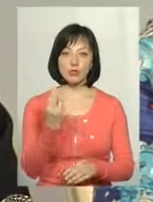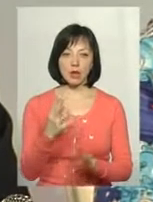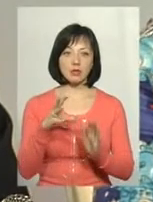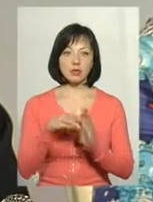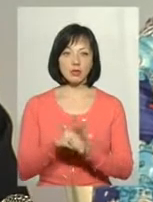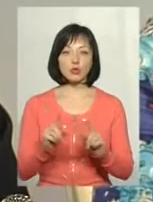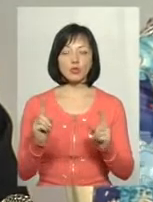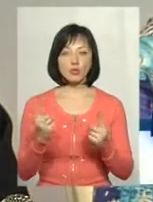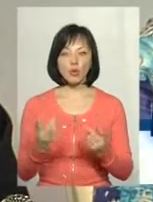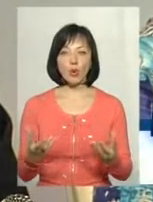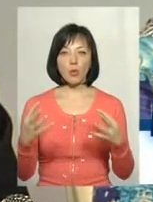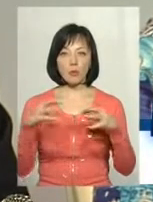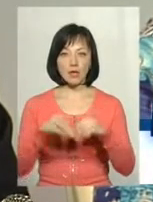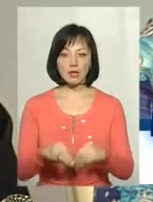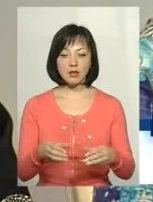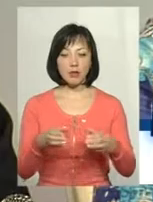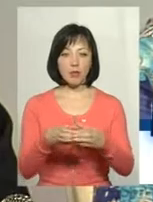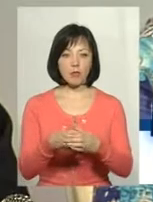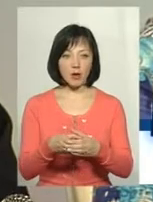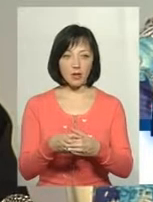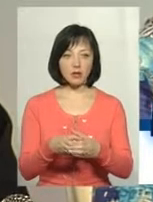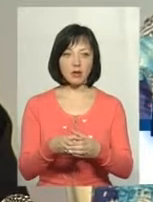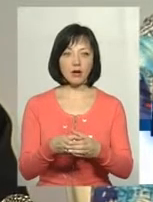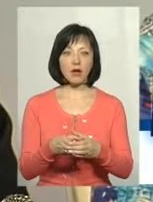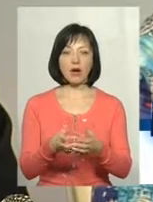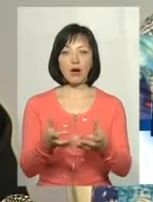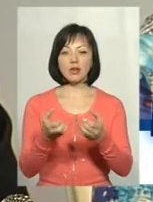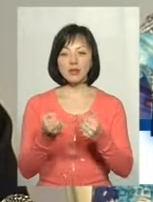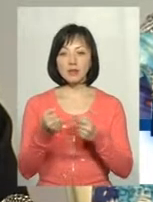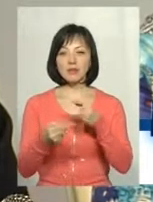тому що об'єднані громади отримали в спадок,